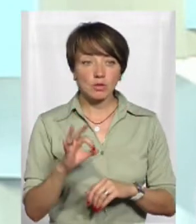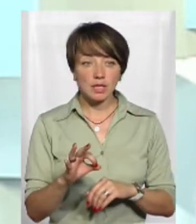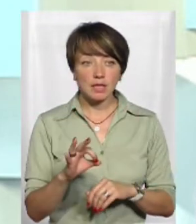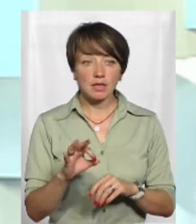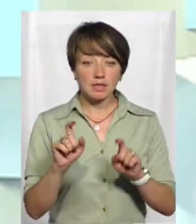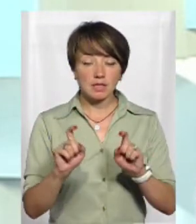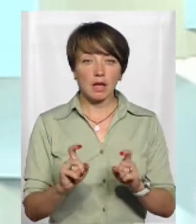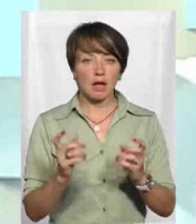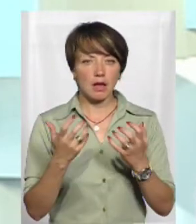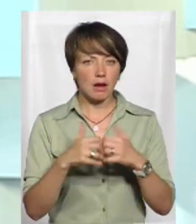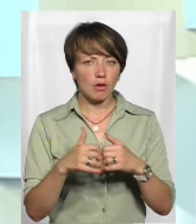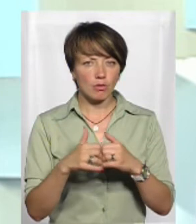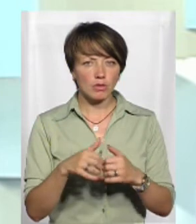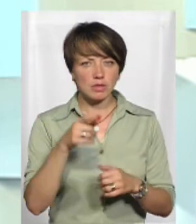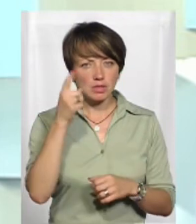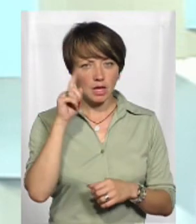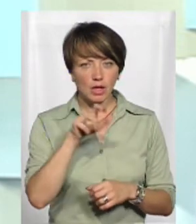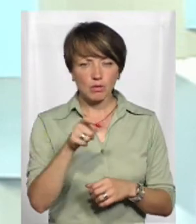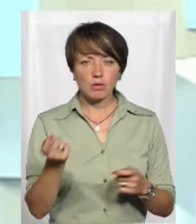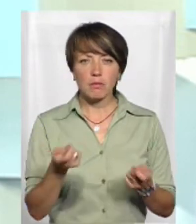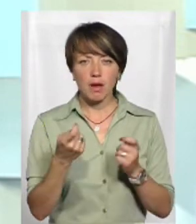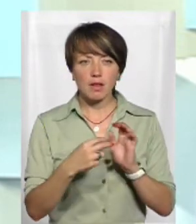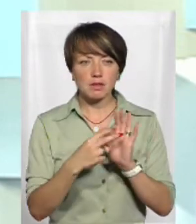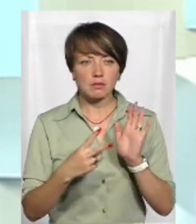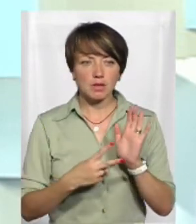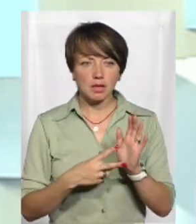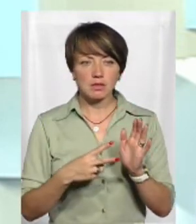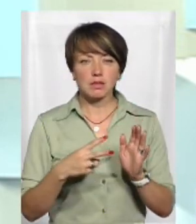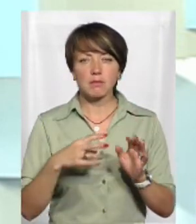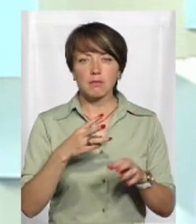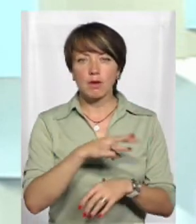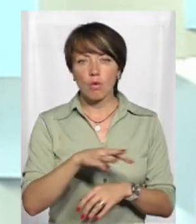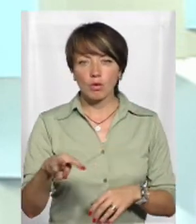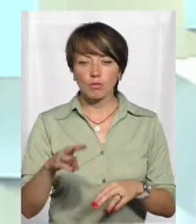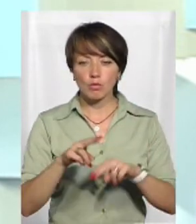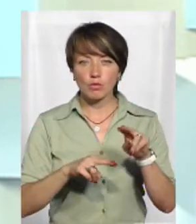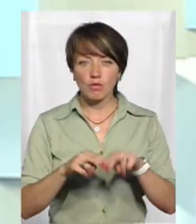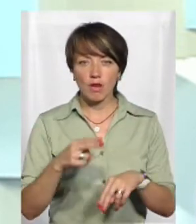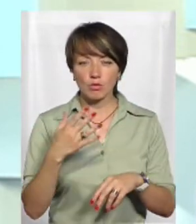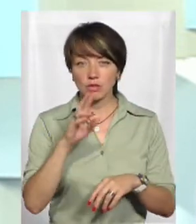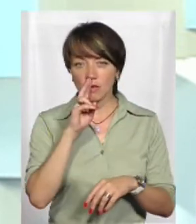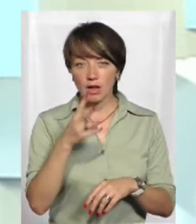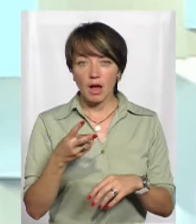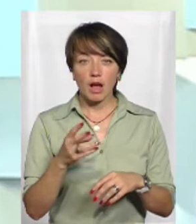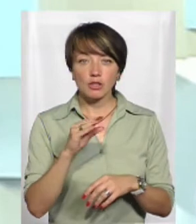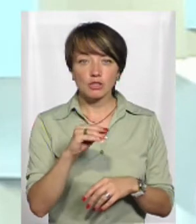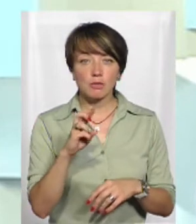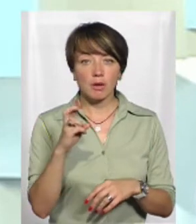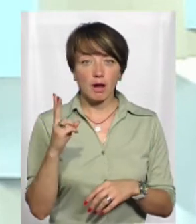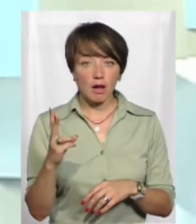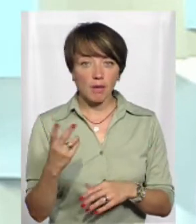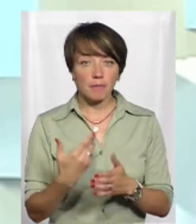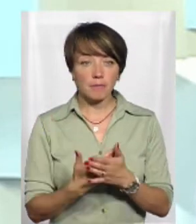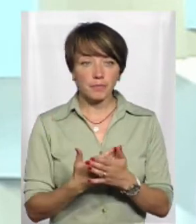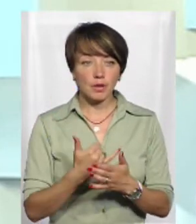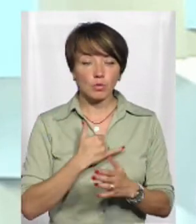Він сідає, рахує, каже, знаєте, люди, мало 17 мільйонів за проект було. Ми от побудували вже з вами 2 роки, а ми з ЖБК,